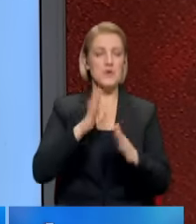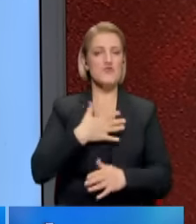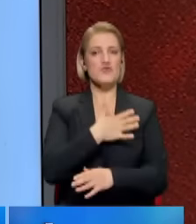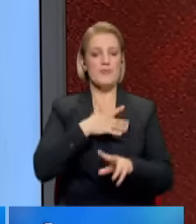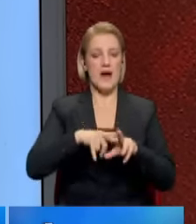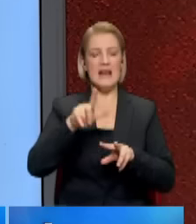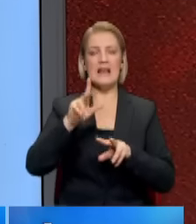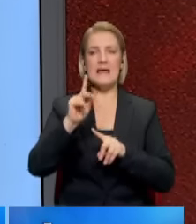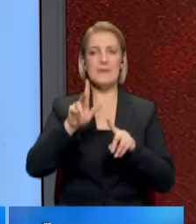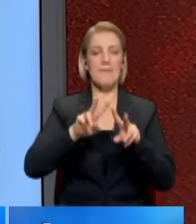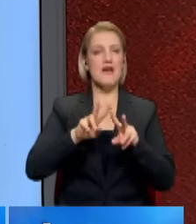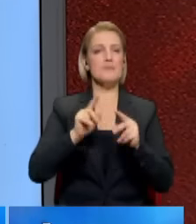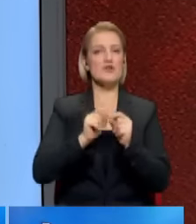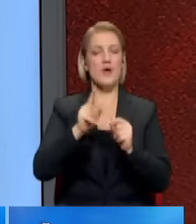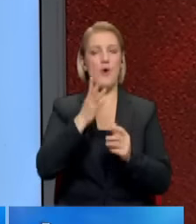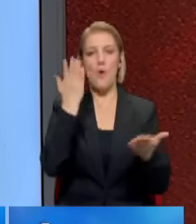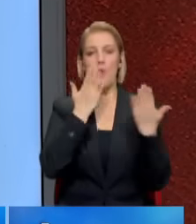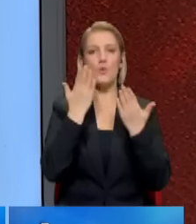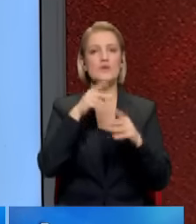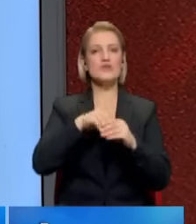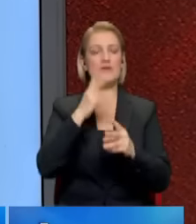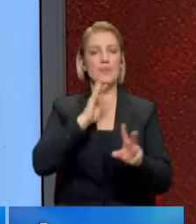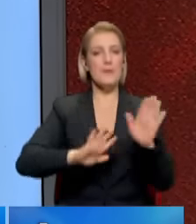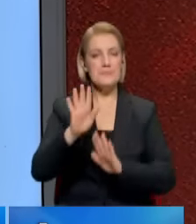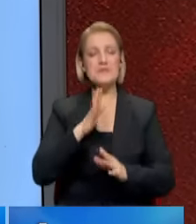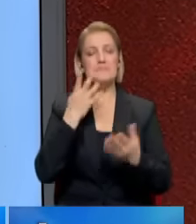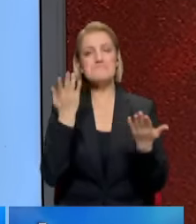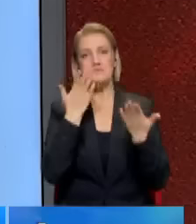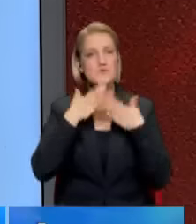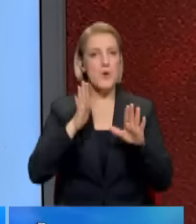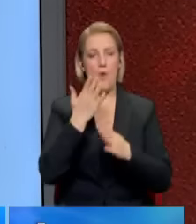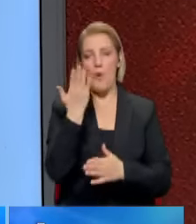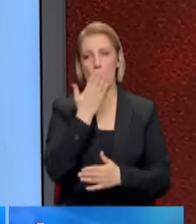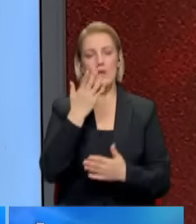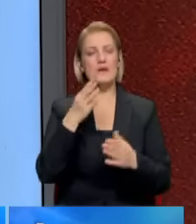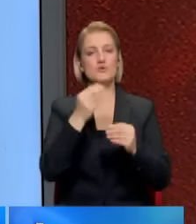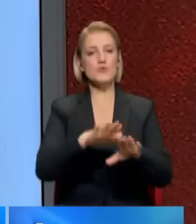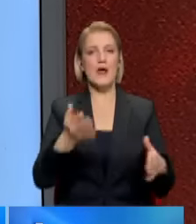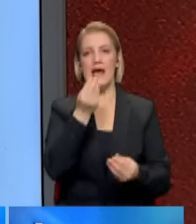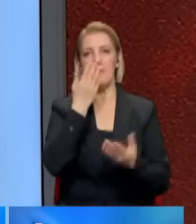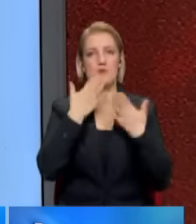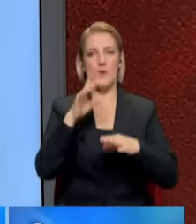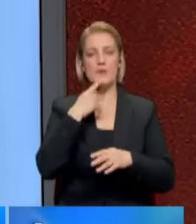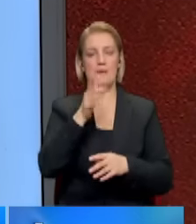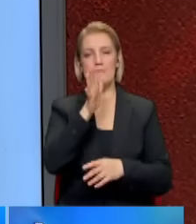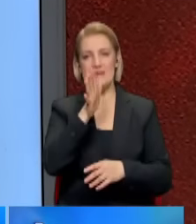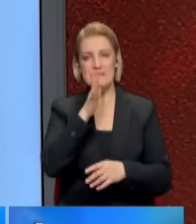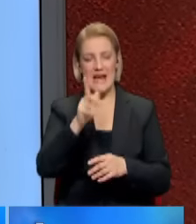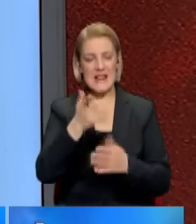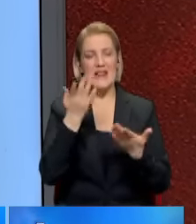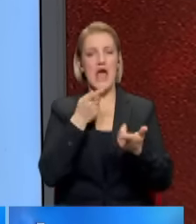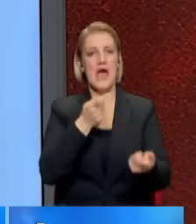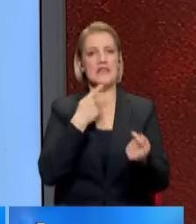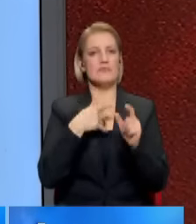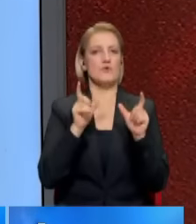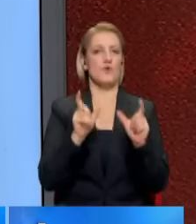Ali Mahir Başarır, okullarda temizlik yok, hijyen yok, öğrencilere yemek yok diyor. Eğitim sen, laik ve bilimsel eğitimi savunmaya